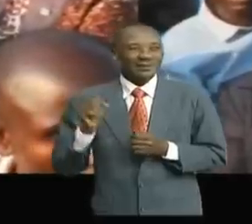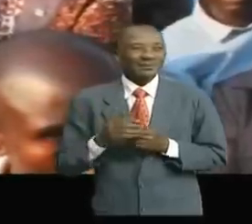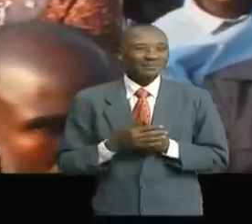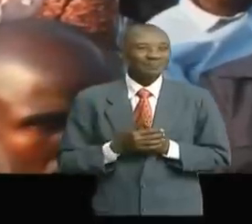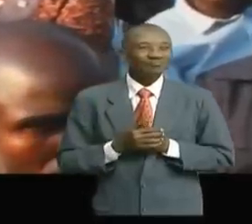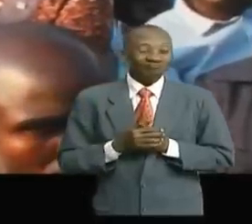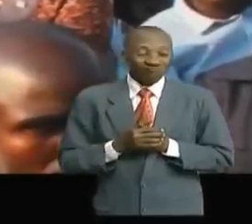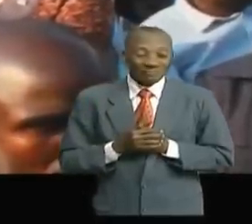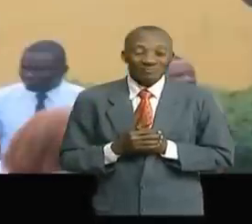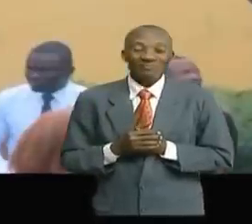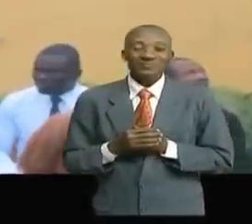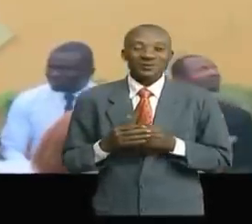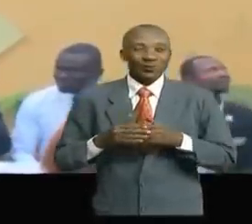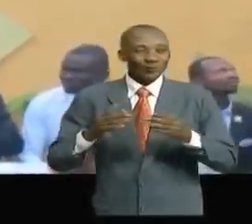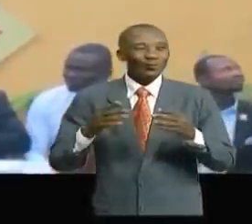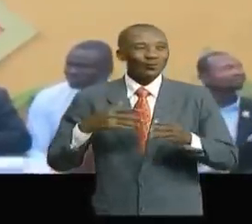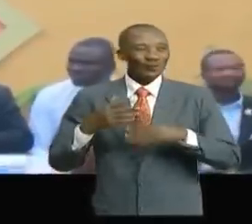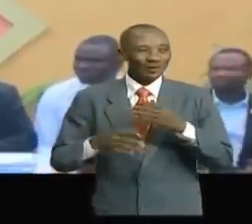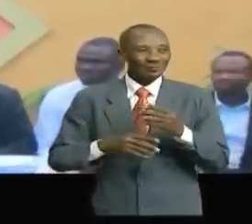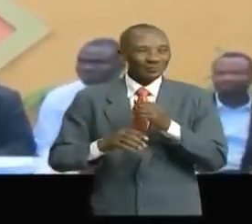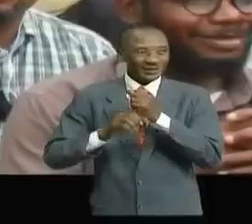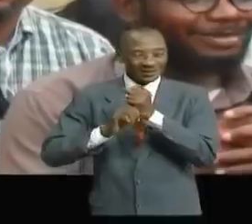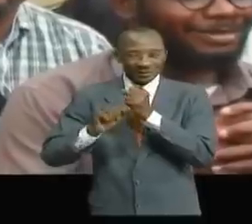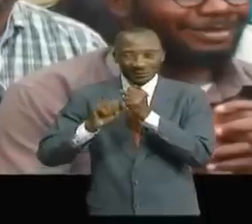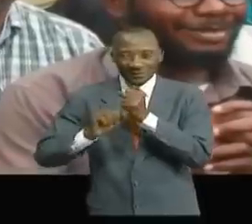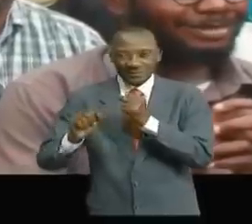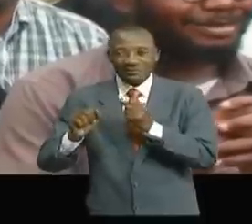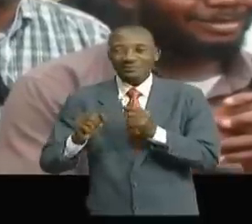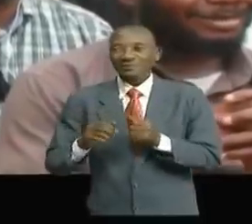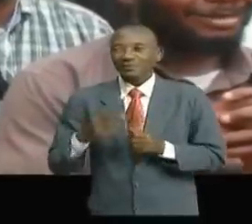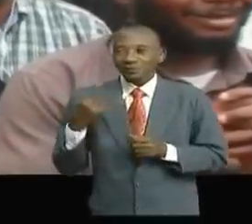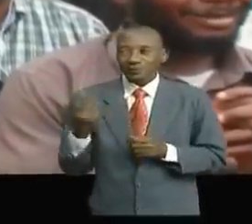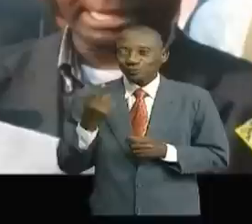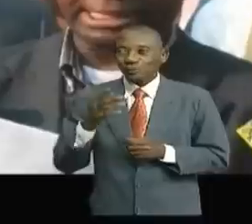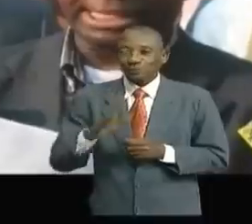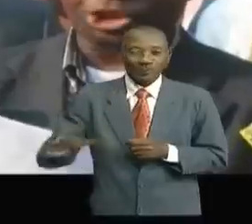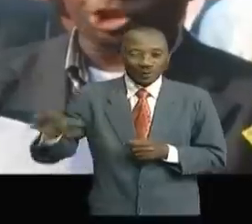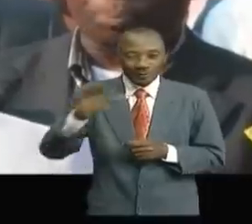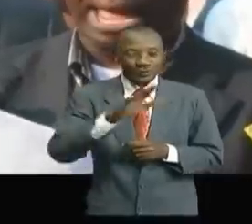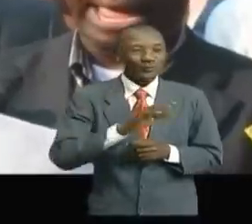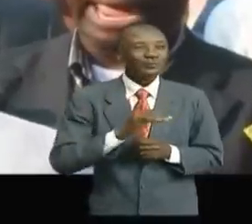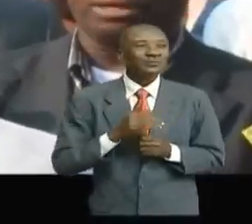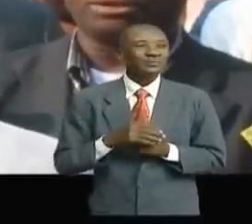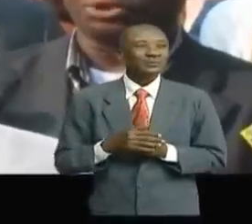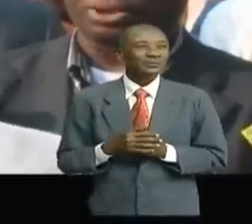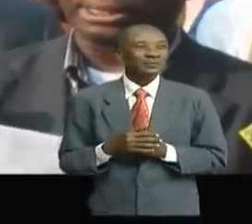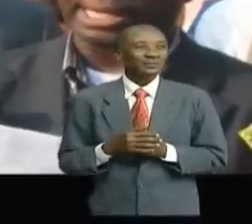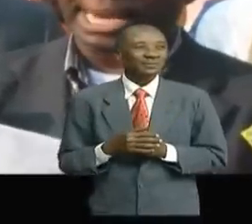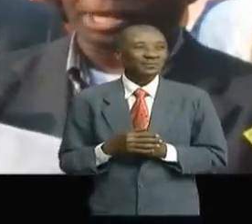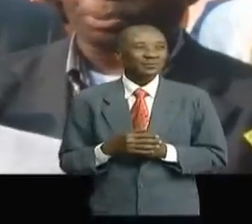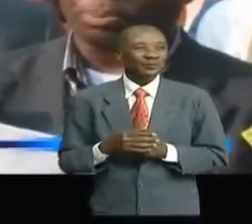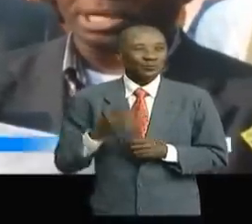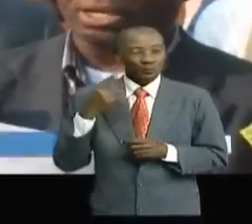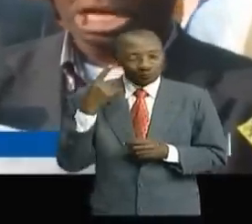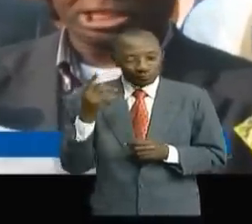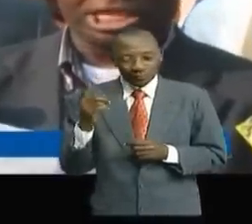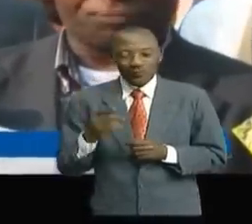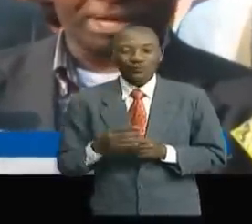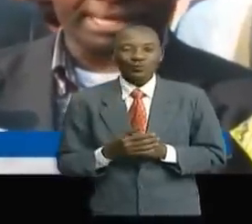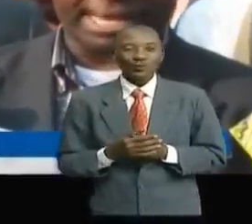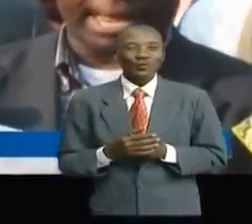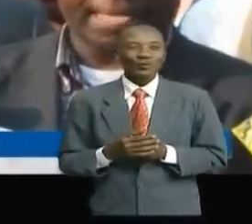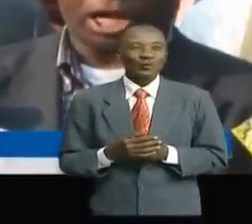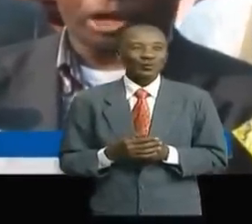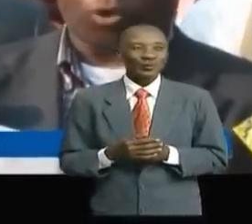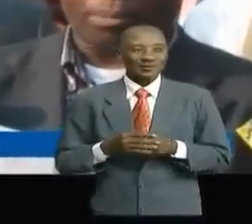conforter le leadership politique du parti UDPS. Les collectifs saluent la désignation par elle du président de la République, chef